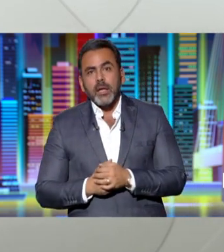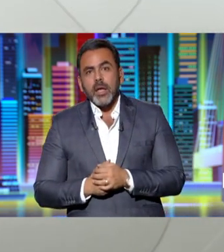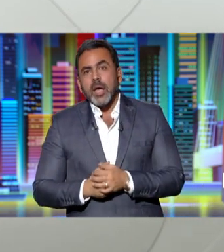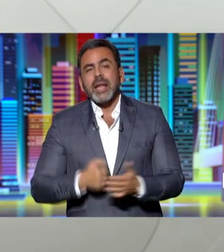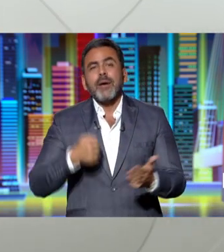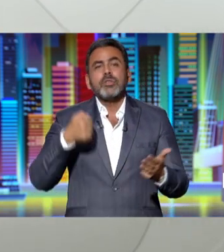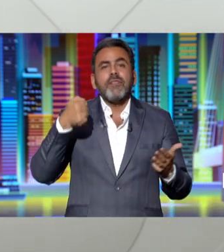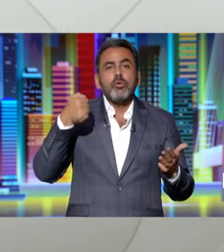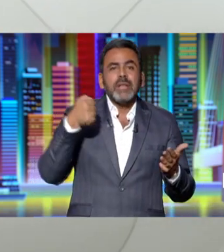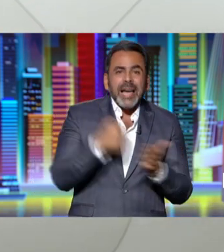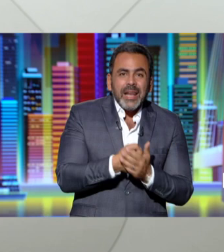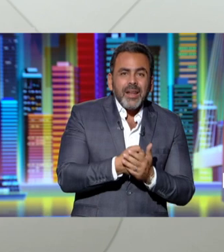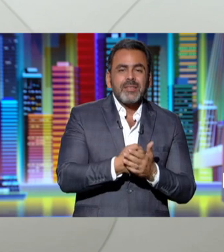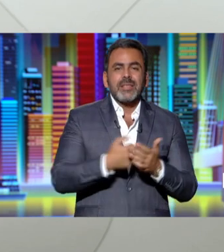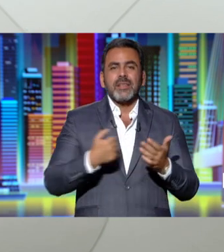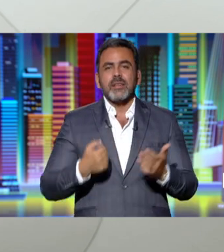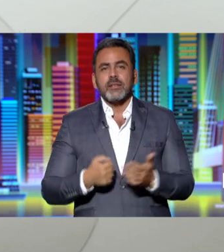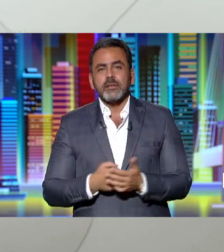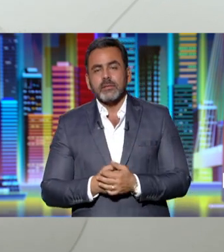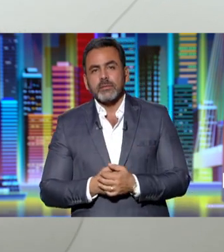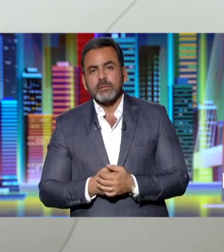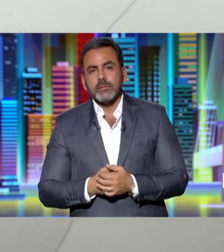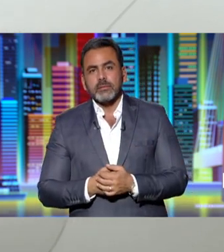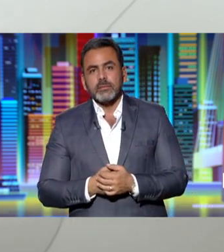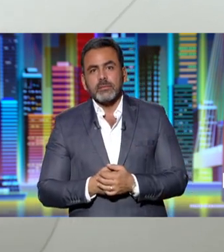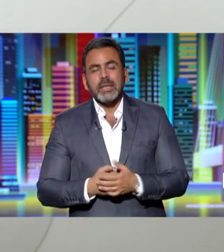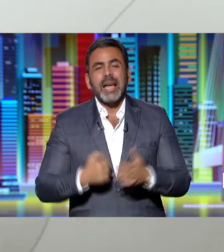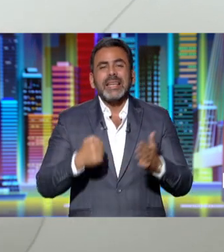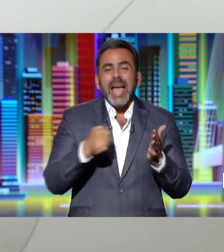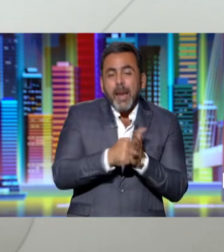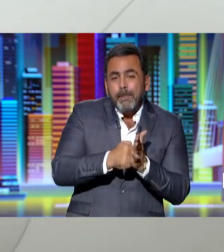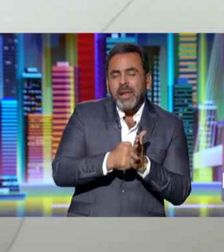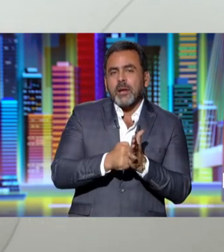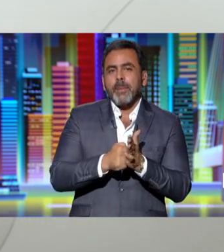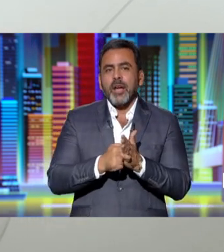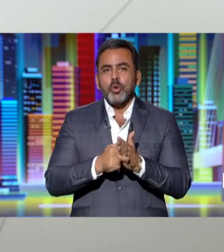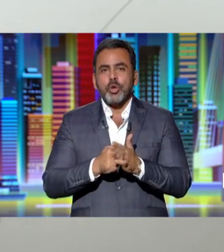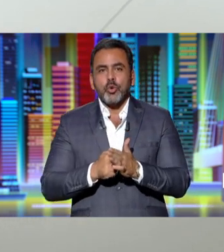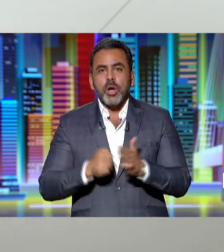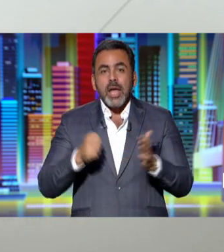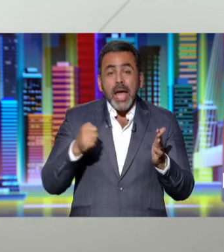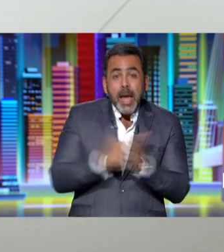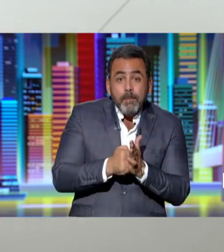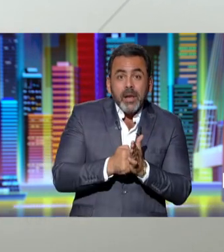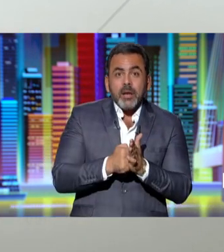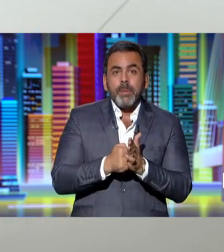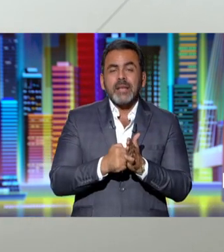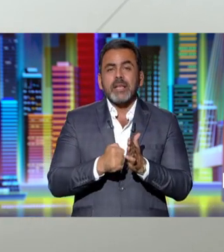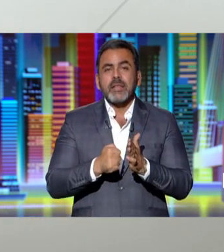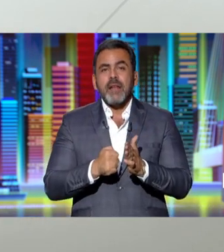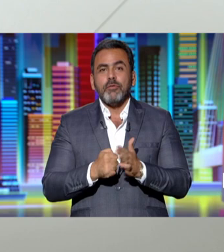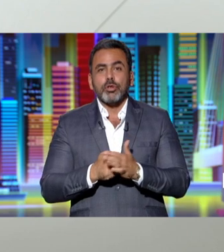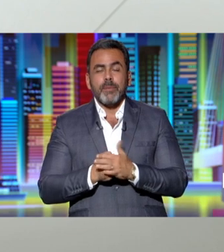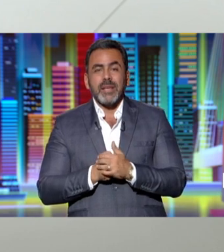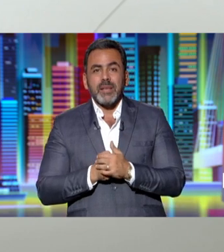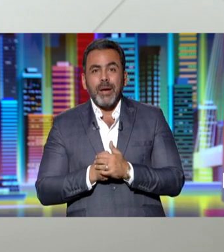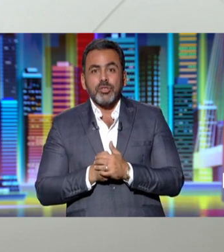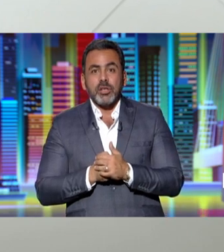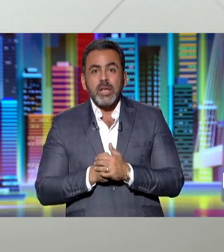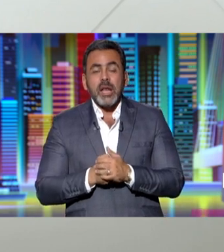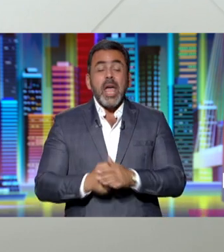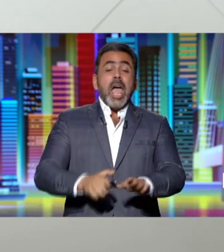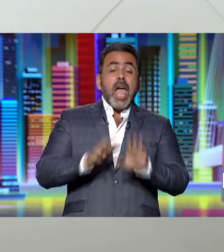ده انا عاوز افوض على الاصل يعني قبل 4 يونيو قبل 4/6